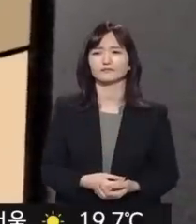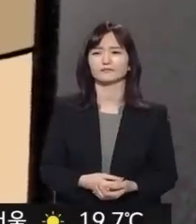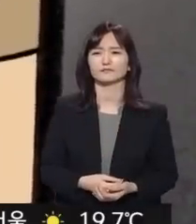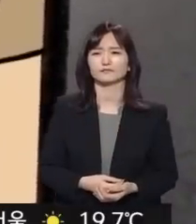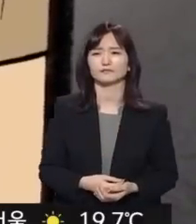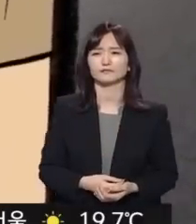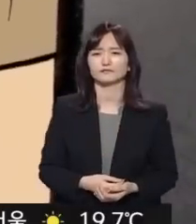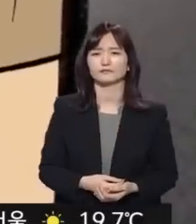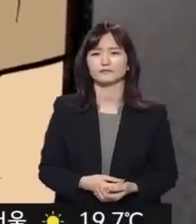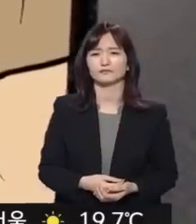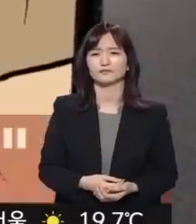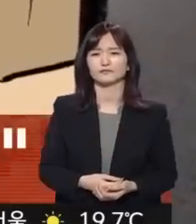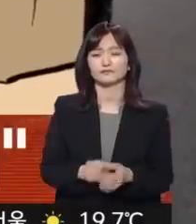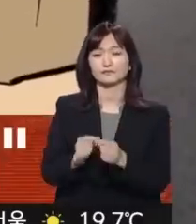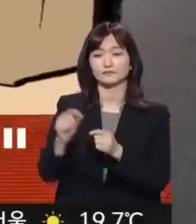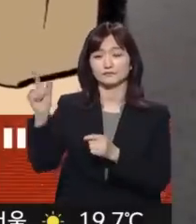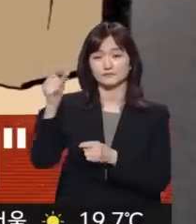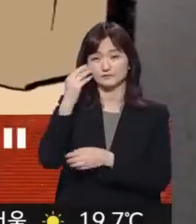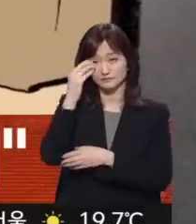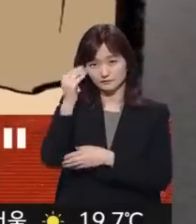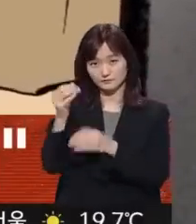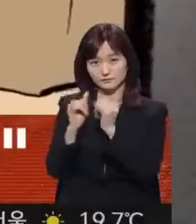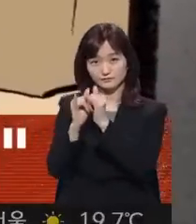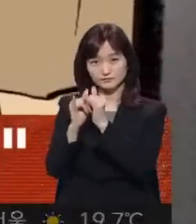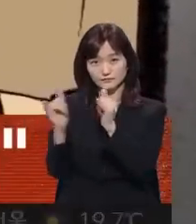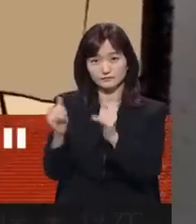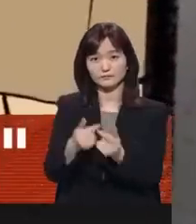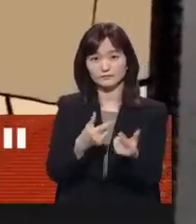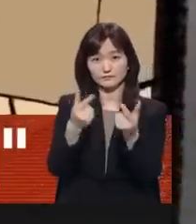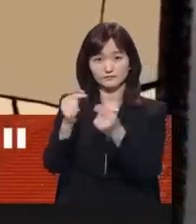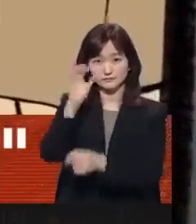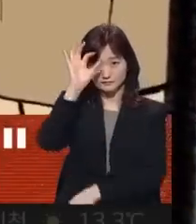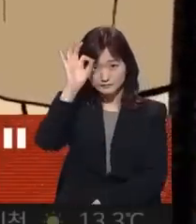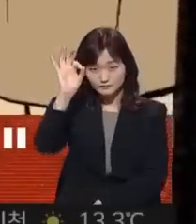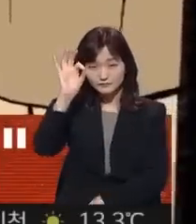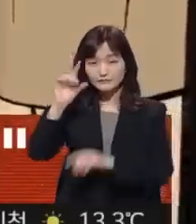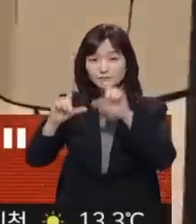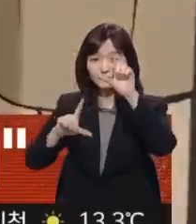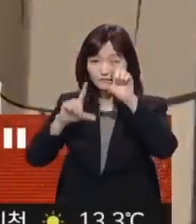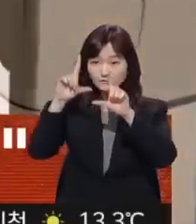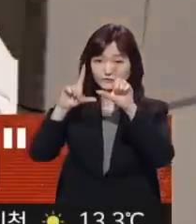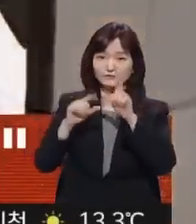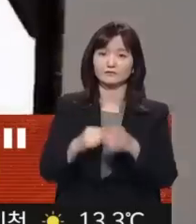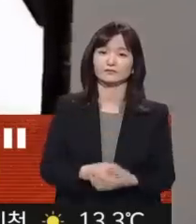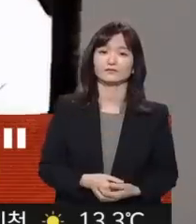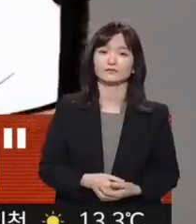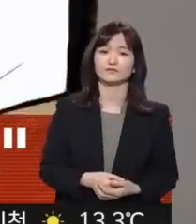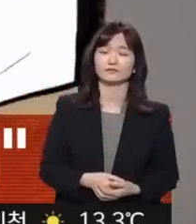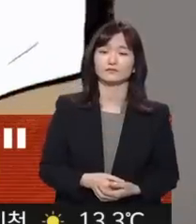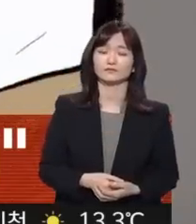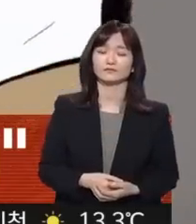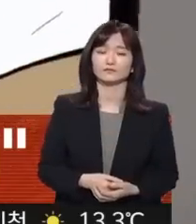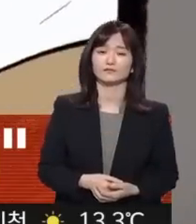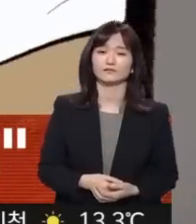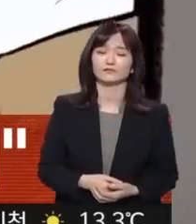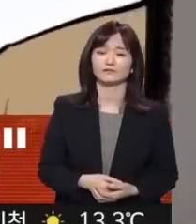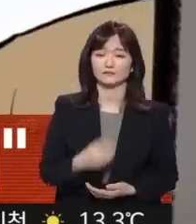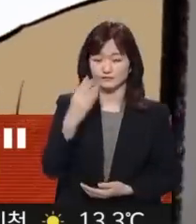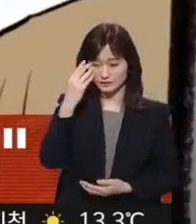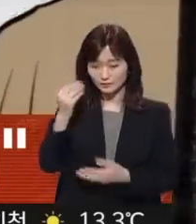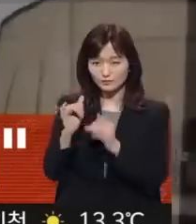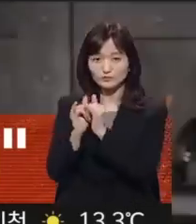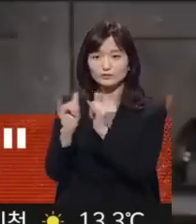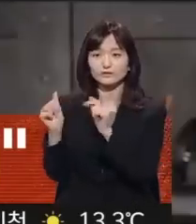그 와중에도 다수의 목격자들이 동일하게 본 한 장면이 있었다면서요? 그렇습니다. 다수의 목격자들이 그 당시에